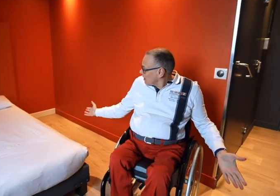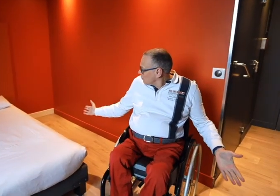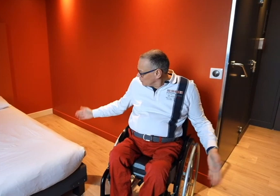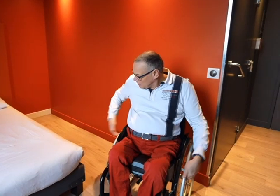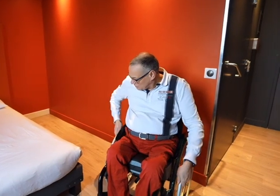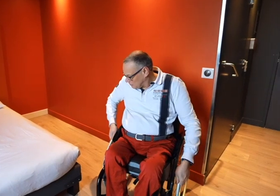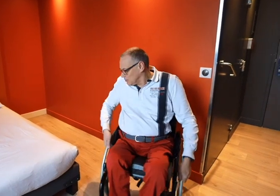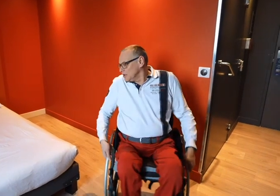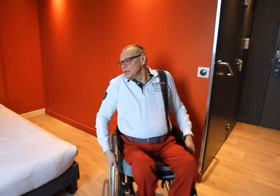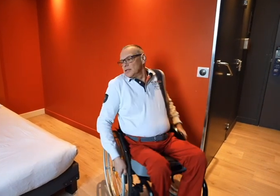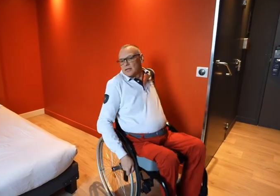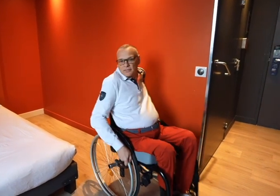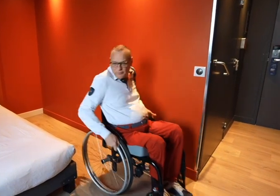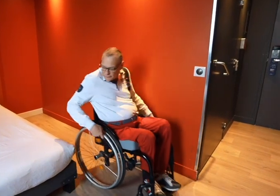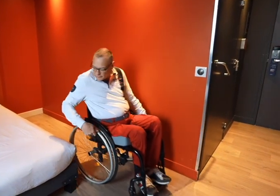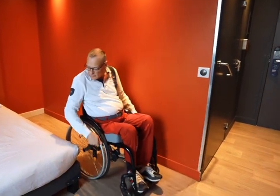Un grand lit,